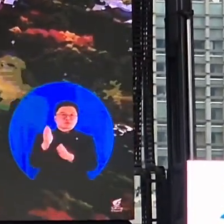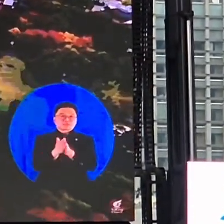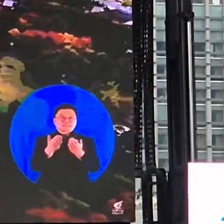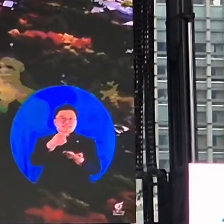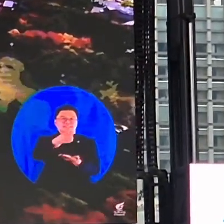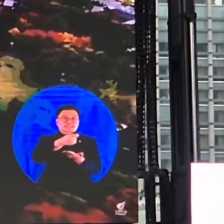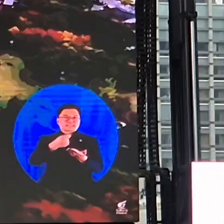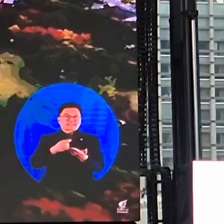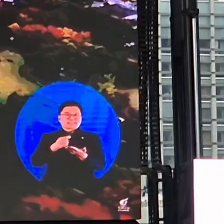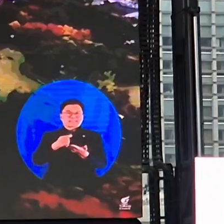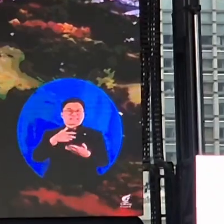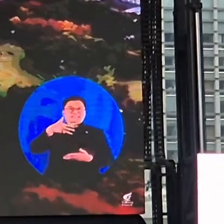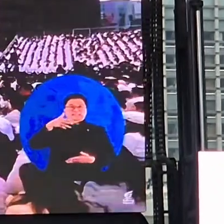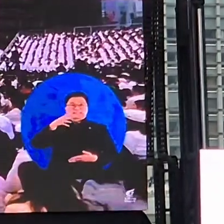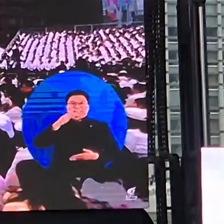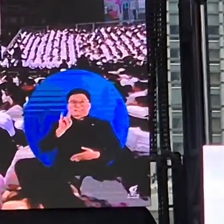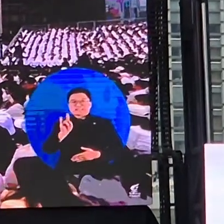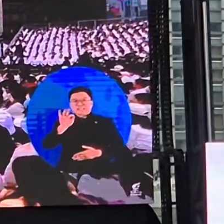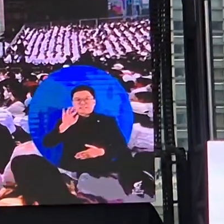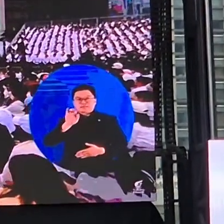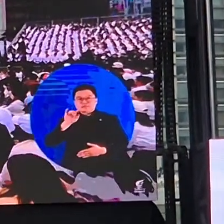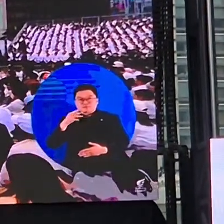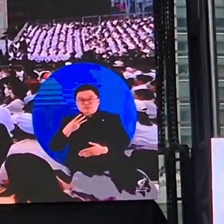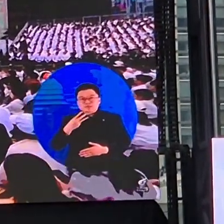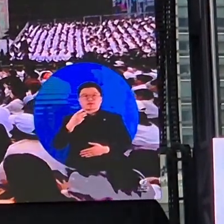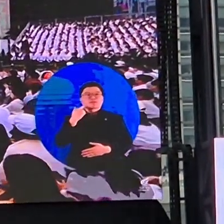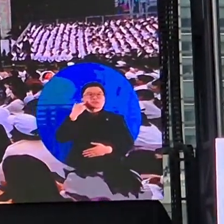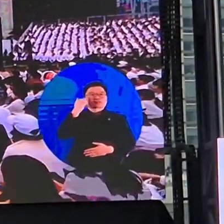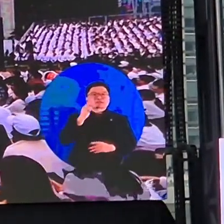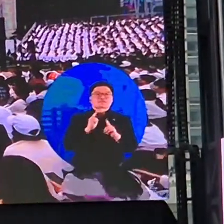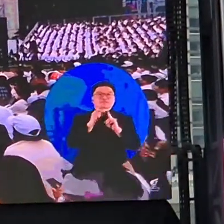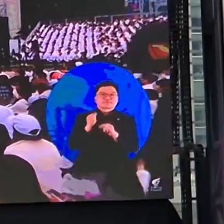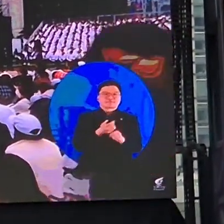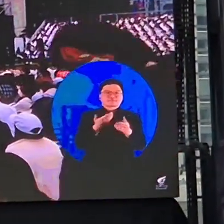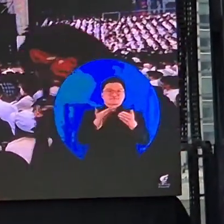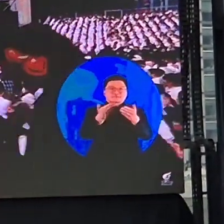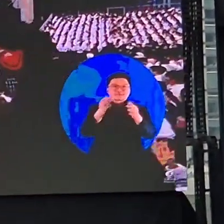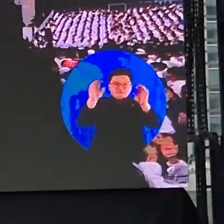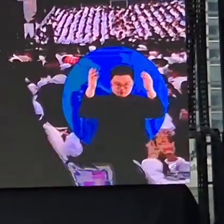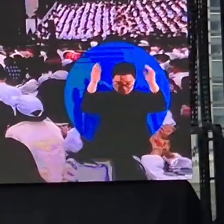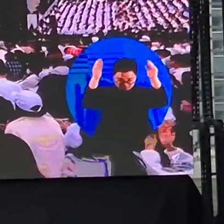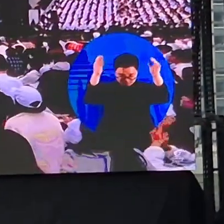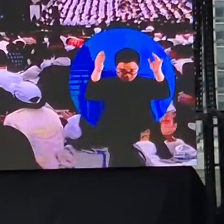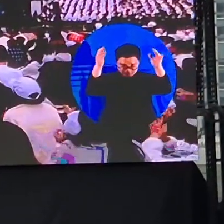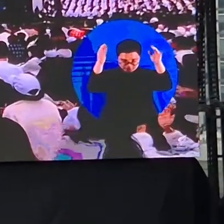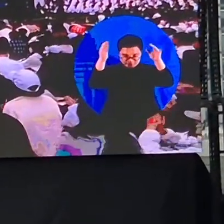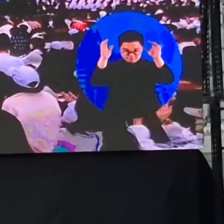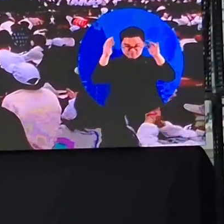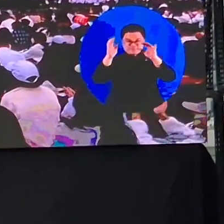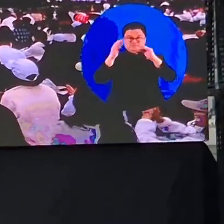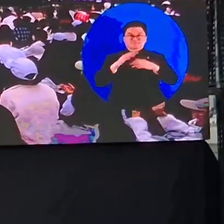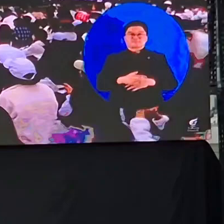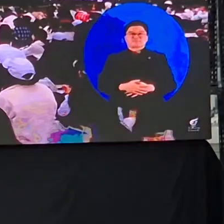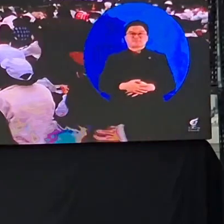채플 목사님께서 말씀을 전해 주시겠습니다. 박수로 모시겠습니다.